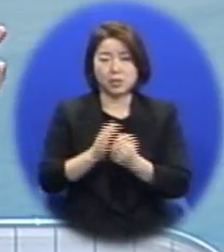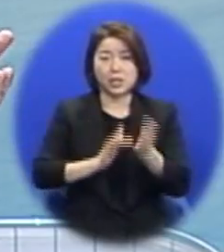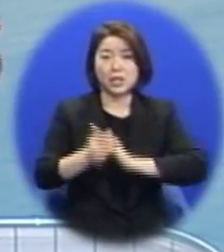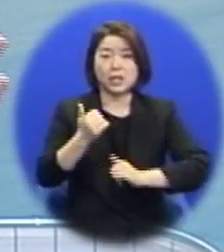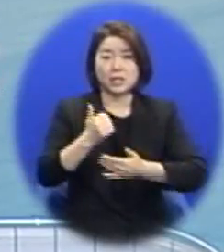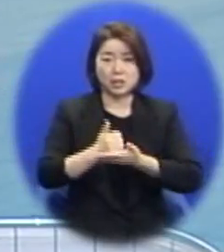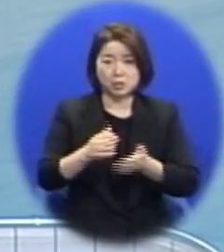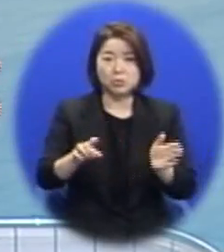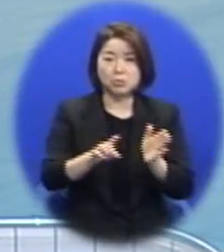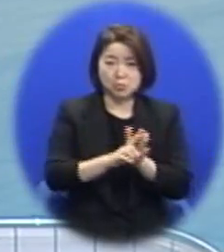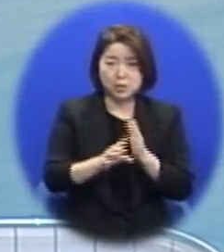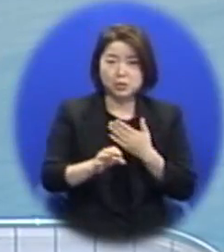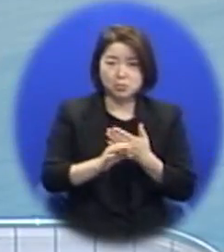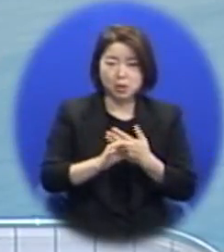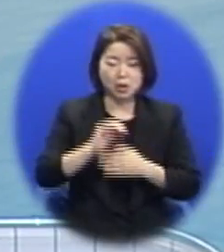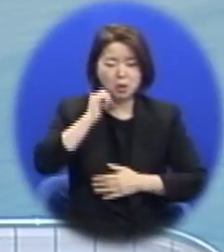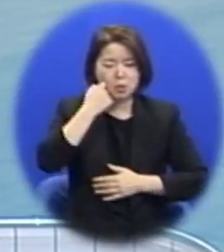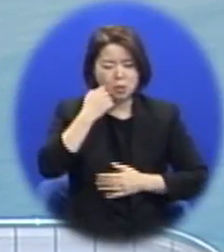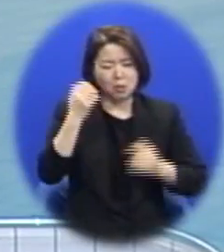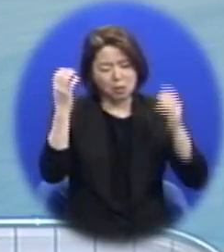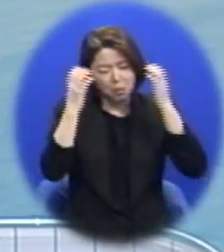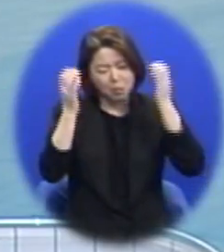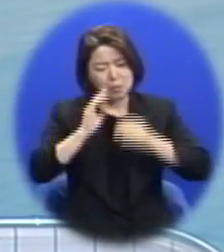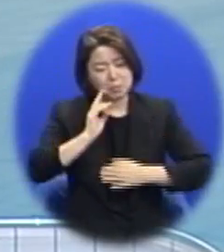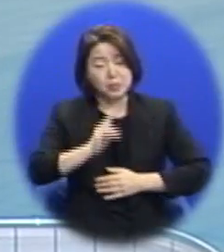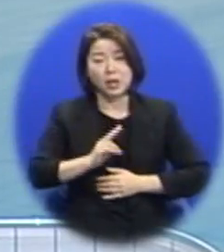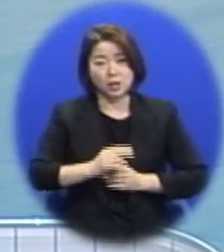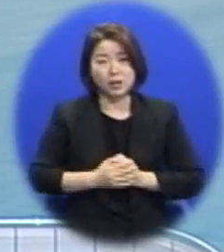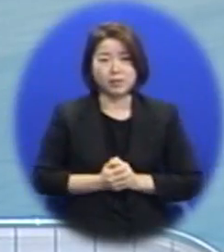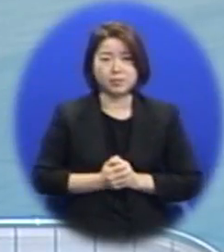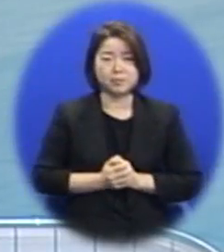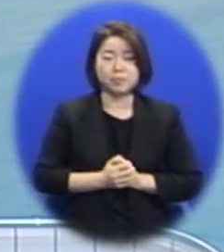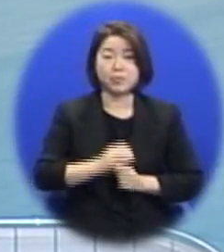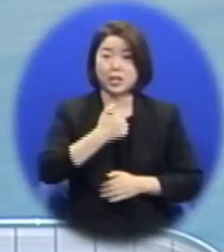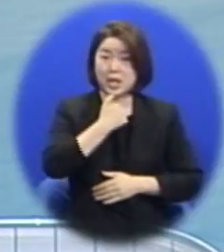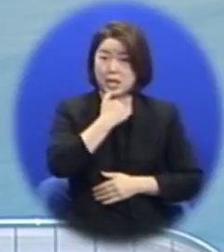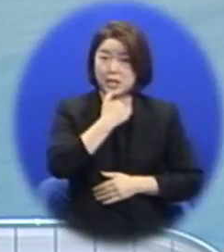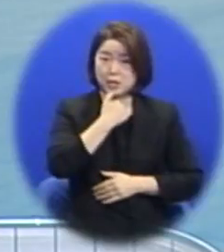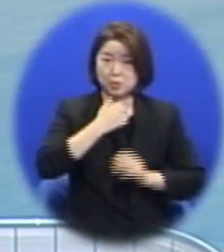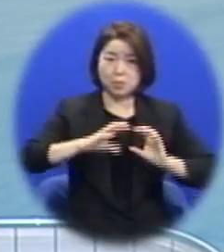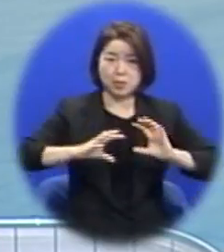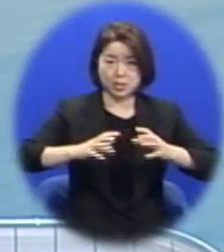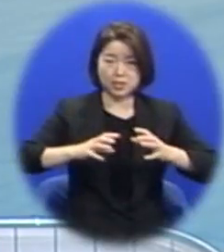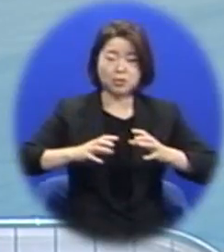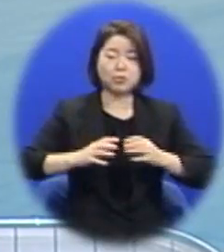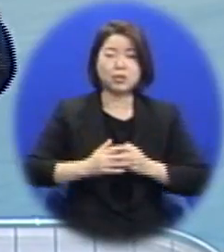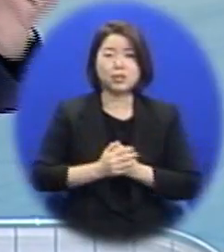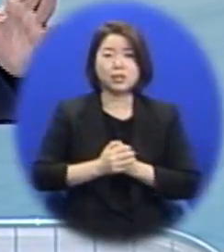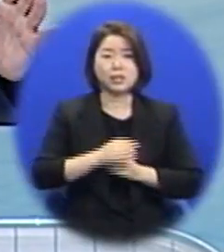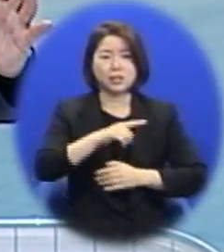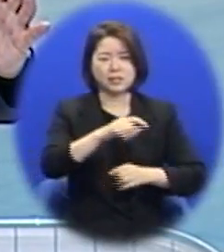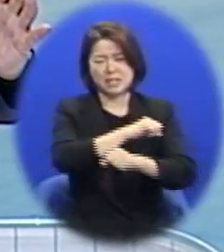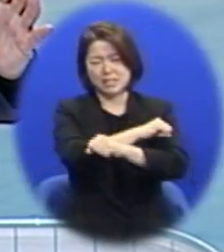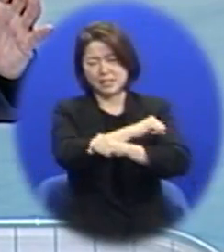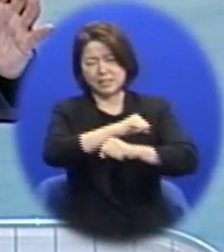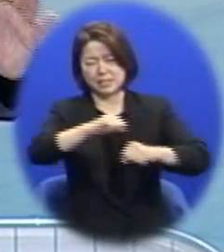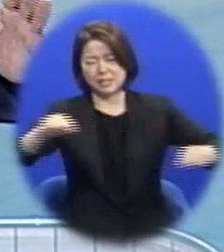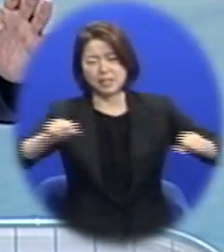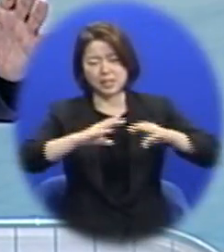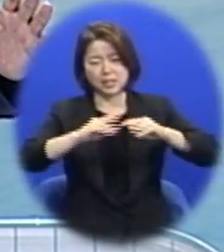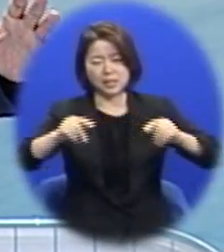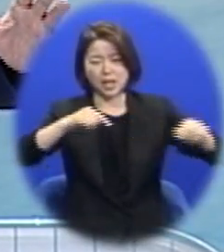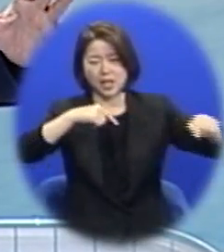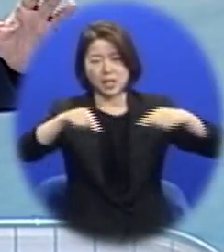힘들고 어려운 고통 가운데 있었습니다. 로마 제국이 그 광활한 영토를